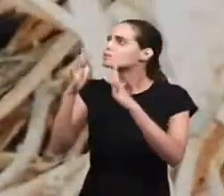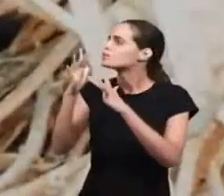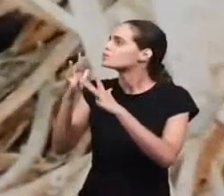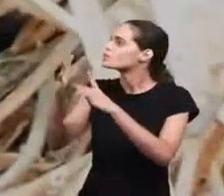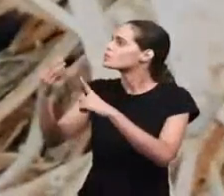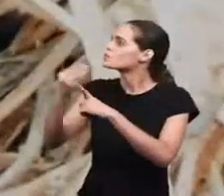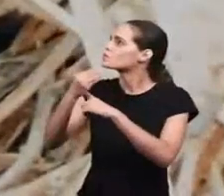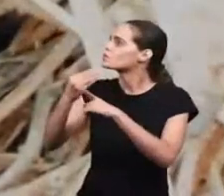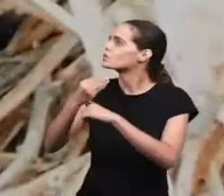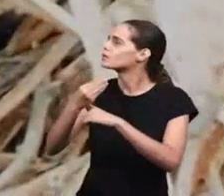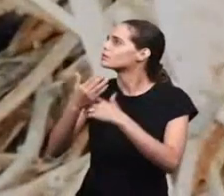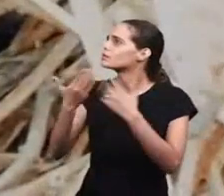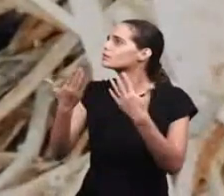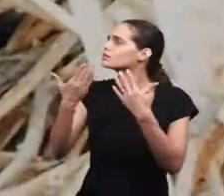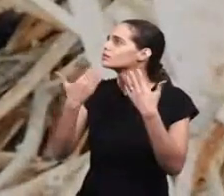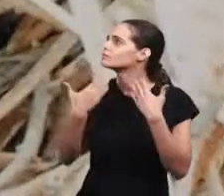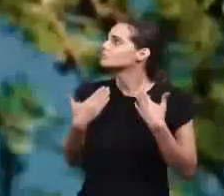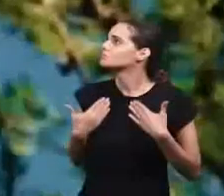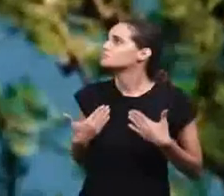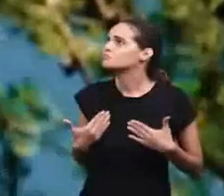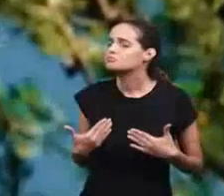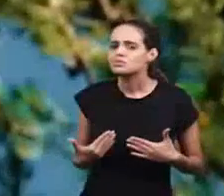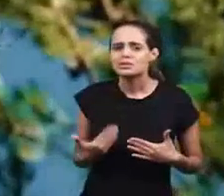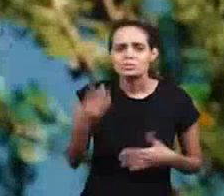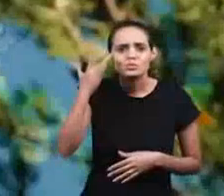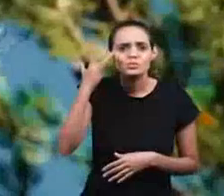Warum er sich um mich kümmert,